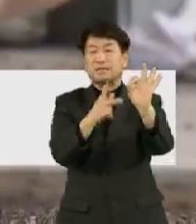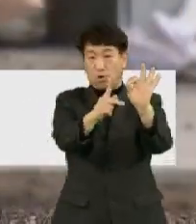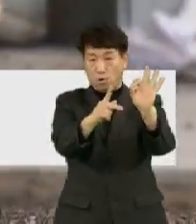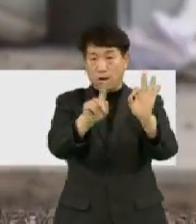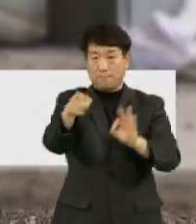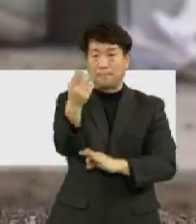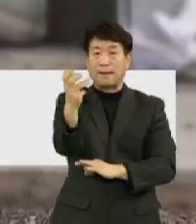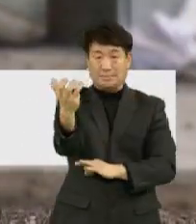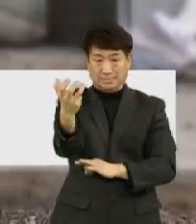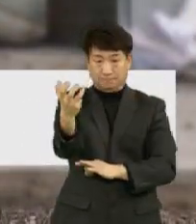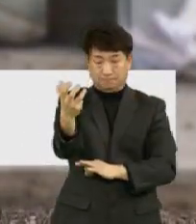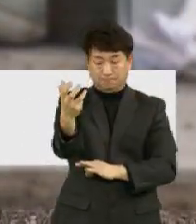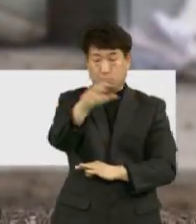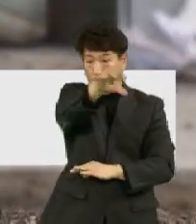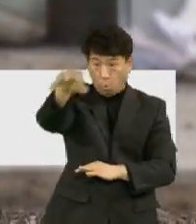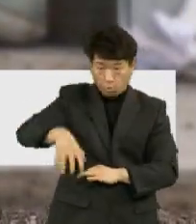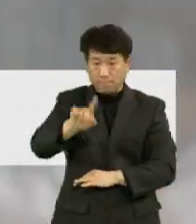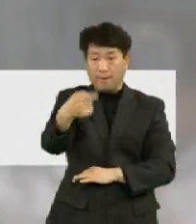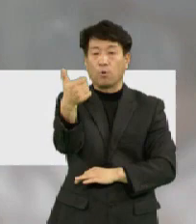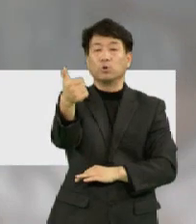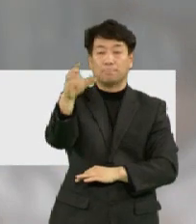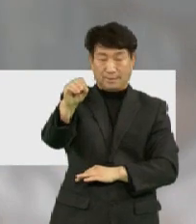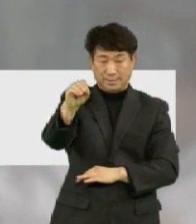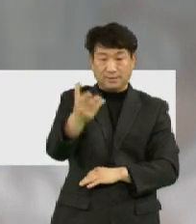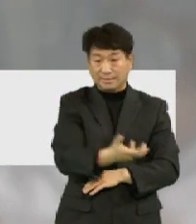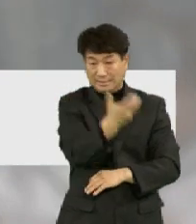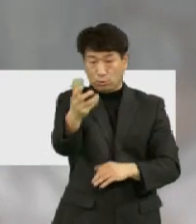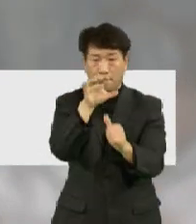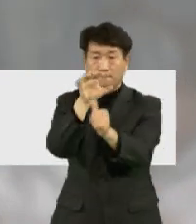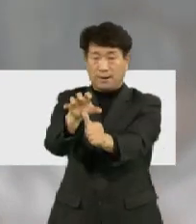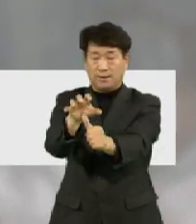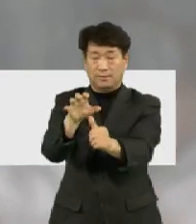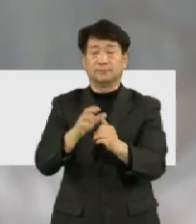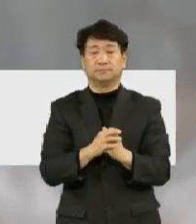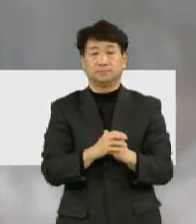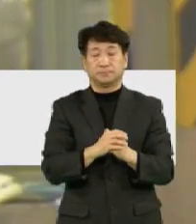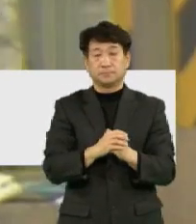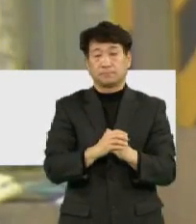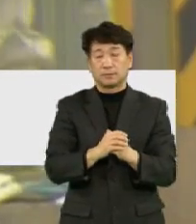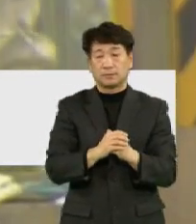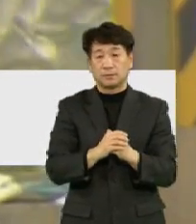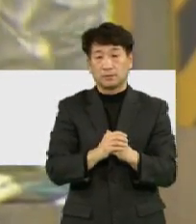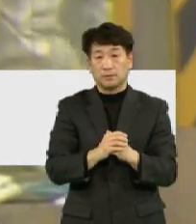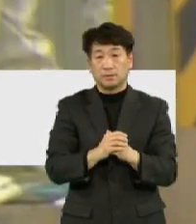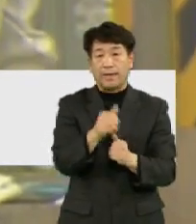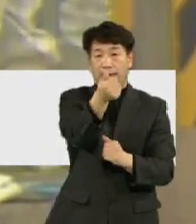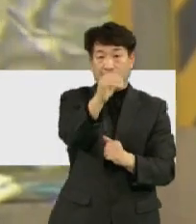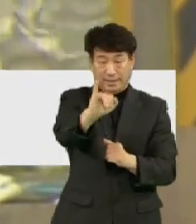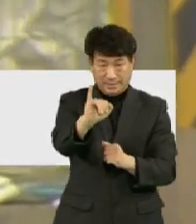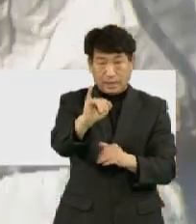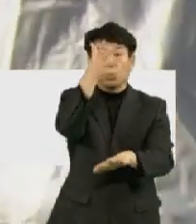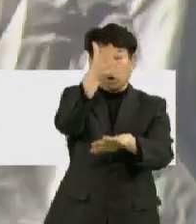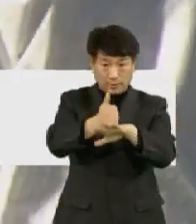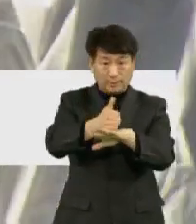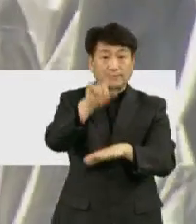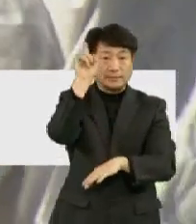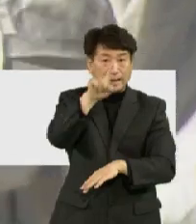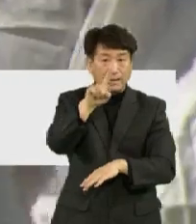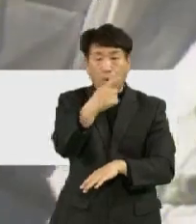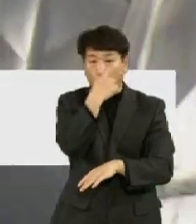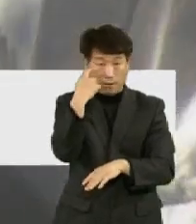180여 농가 150만 마리의 대해선 이동제한 조치를 내렸습니다 한편 고병원성 여부는 빠르면 내일